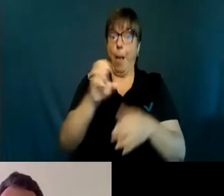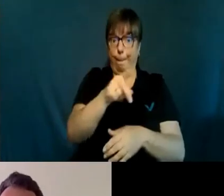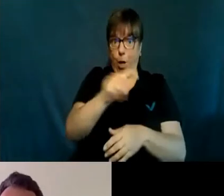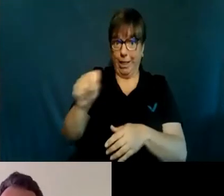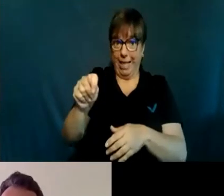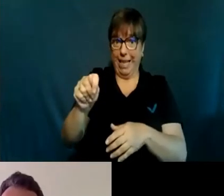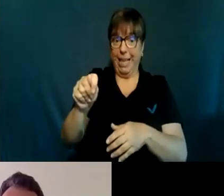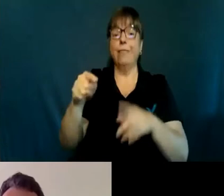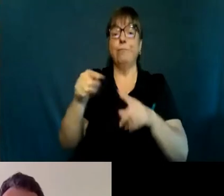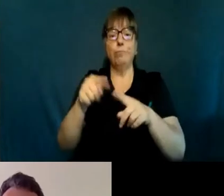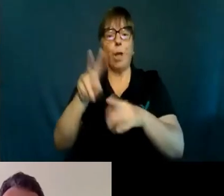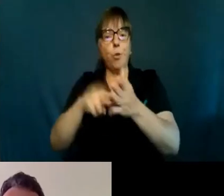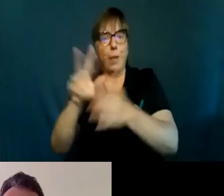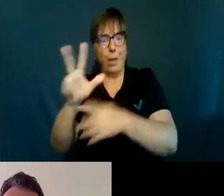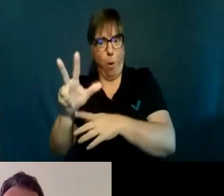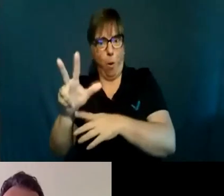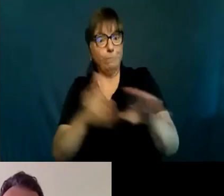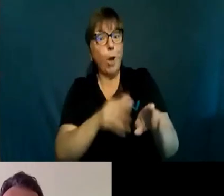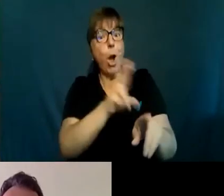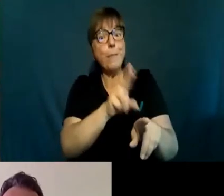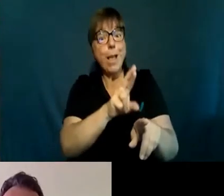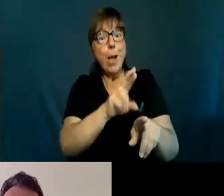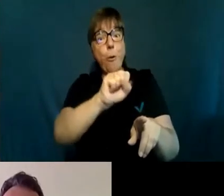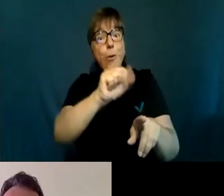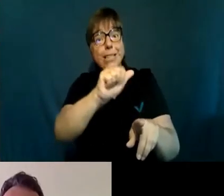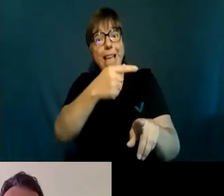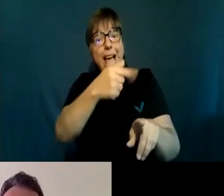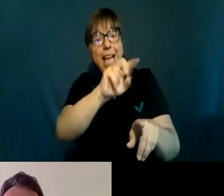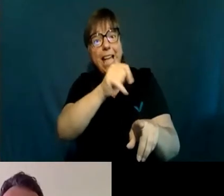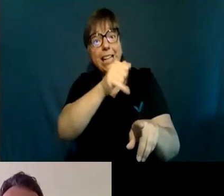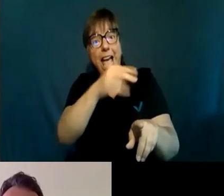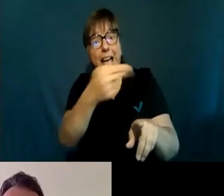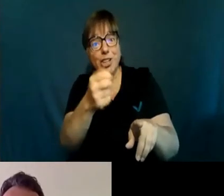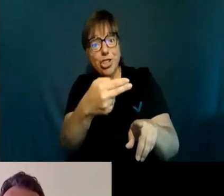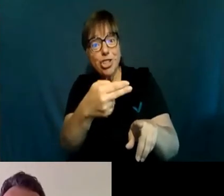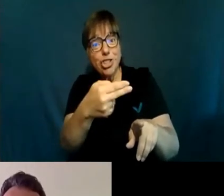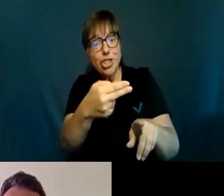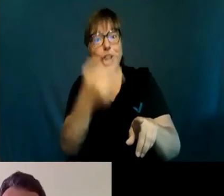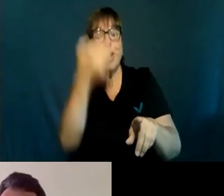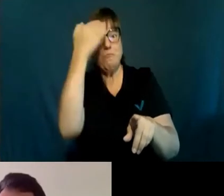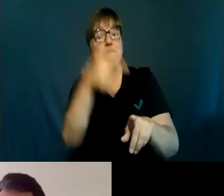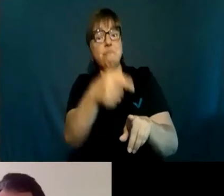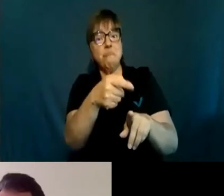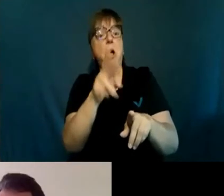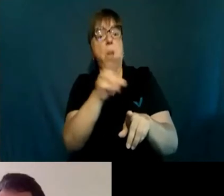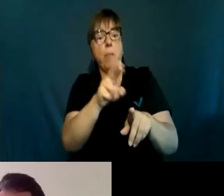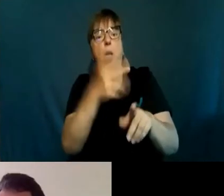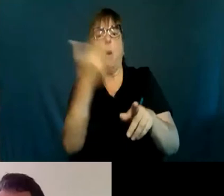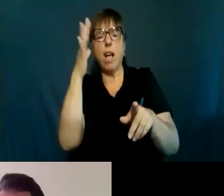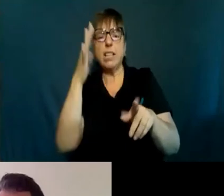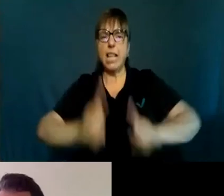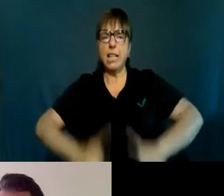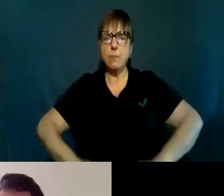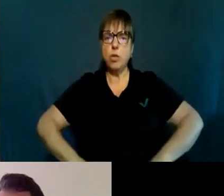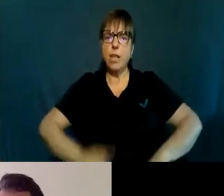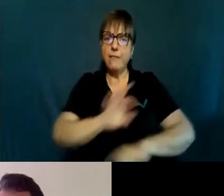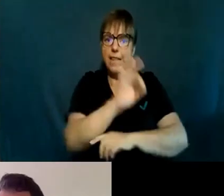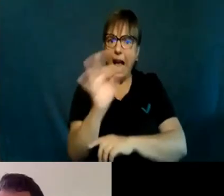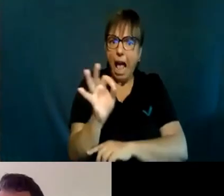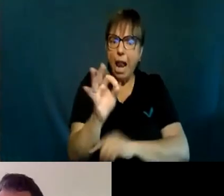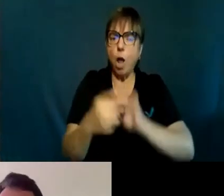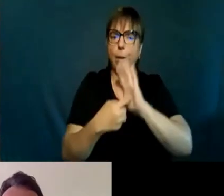Saganach. Bonjour, Romeo. Bonjour. Bonjour. Roméo est ancien député fédéral représentant la